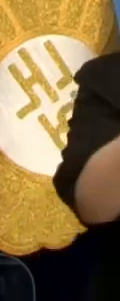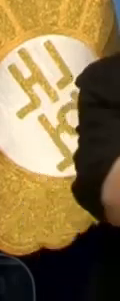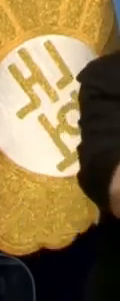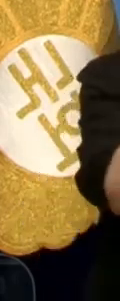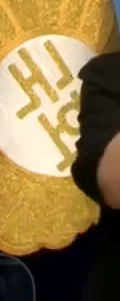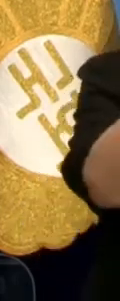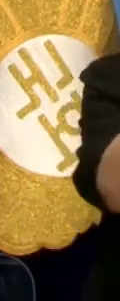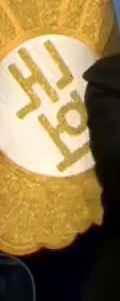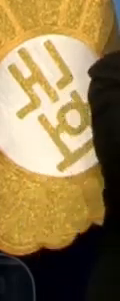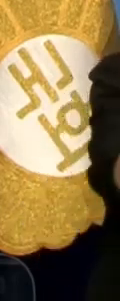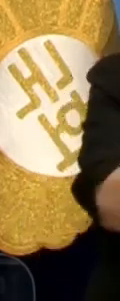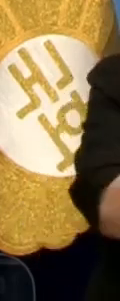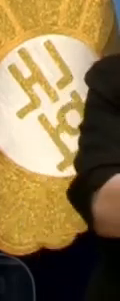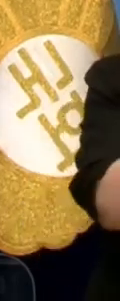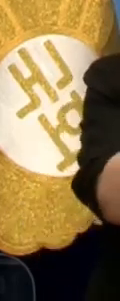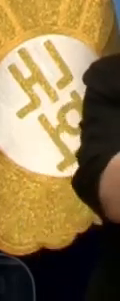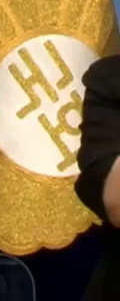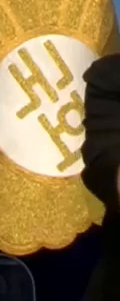지역화폐형 기본소득이